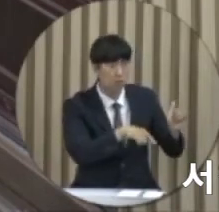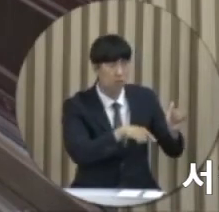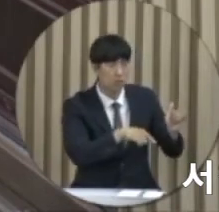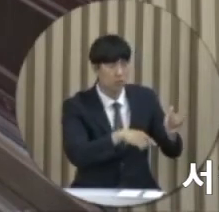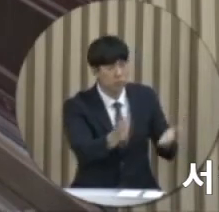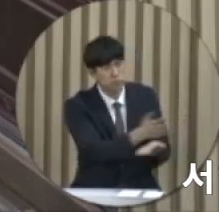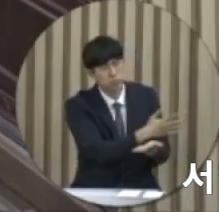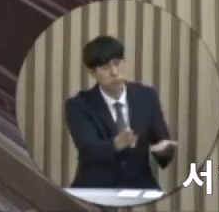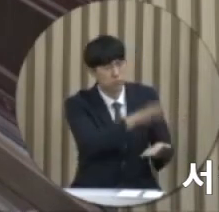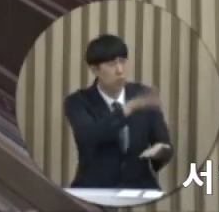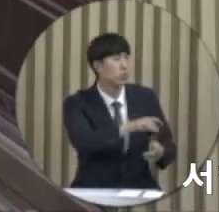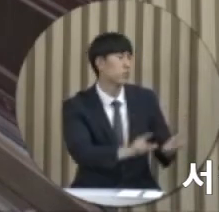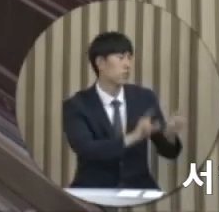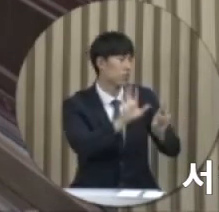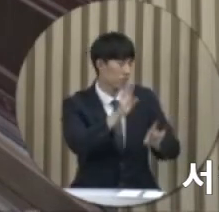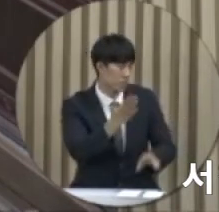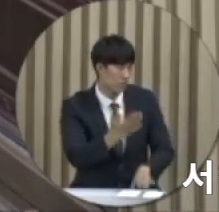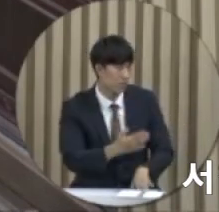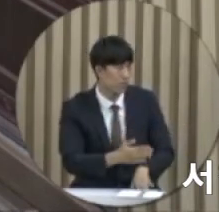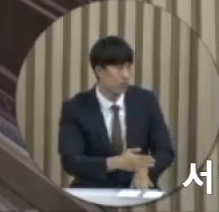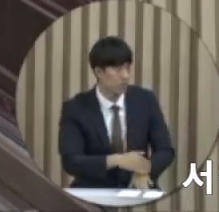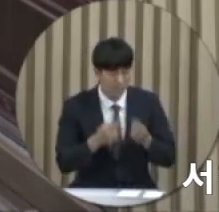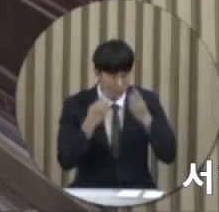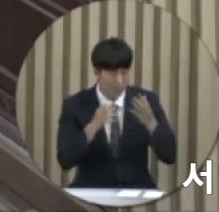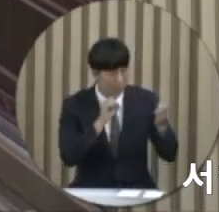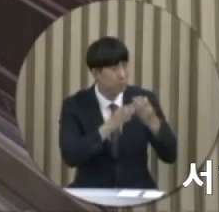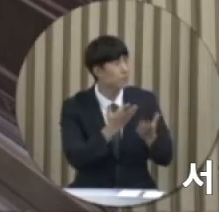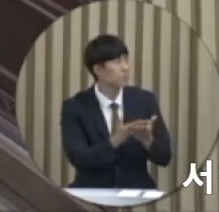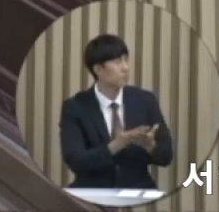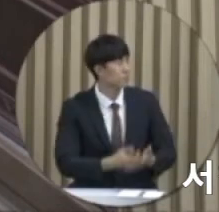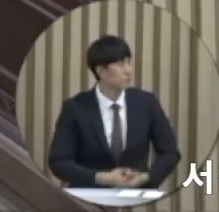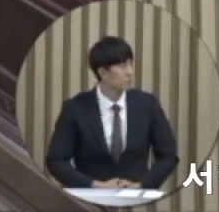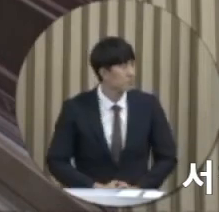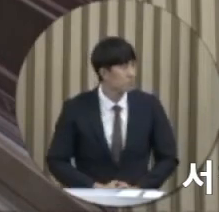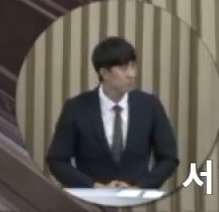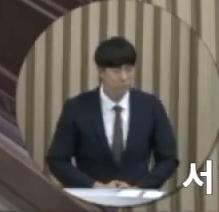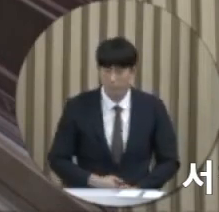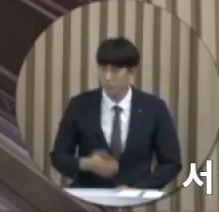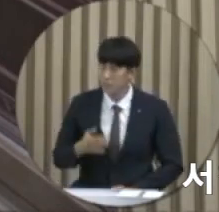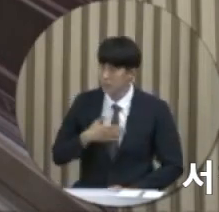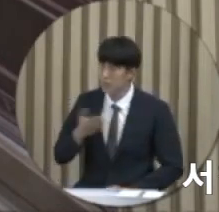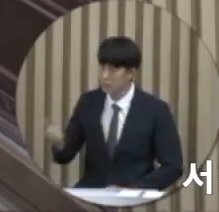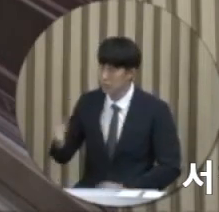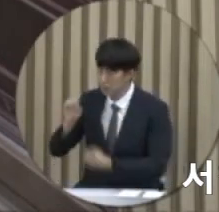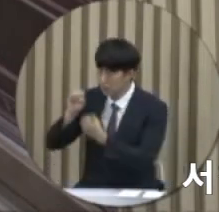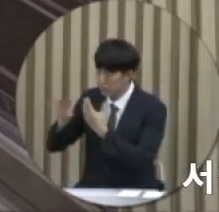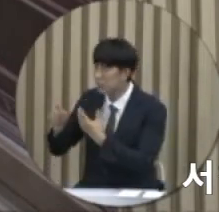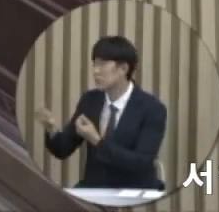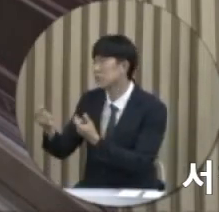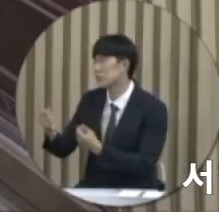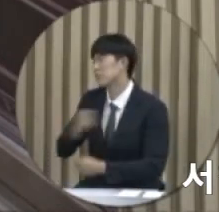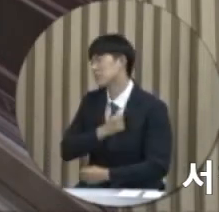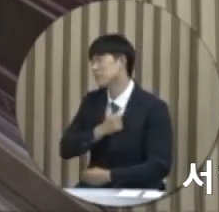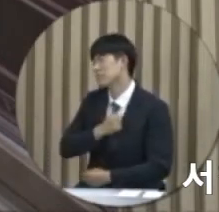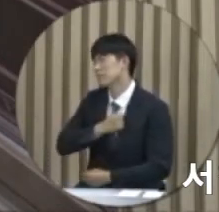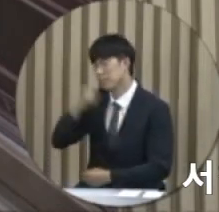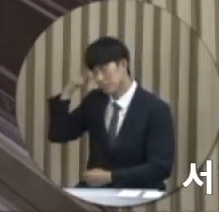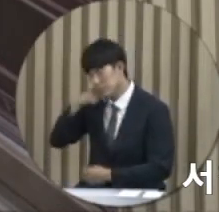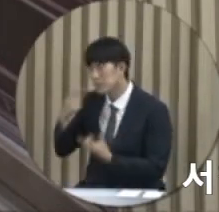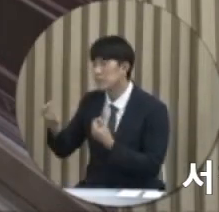살아야 되는 거고요. 상당히 불편합니다. 저도 의원님만큼 답답합니다.